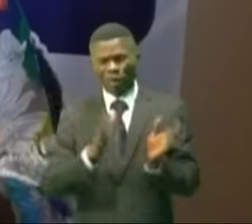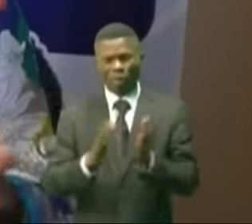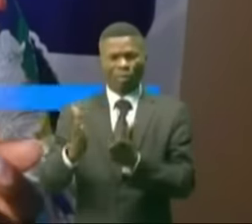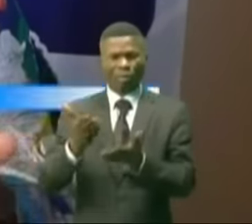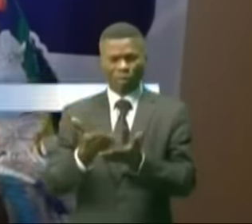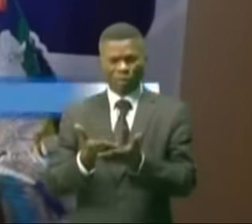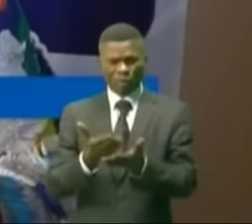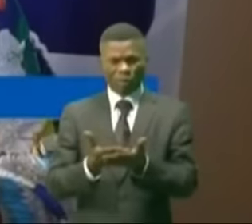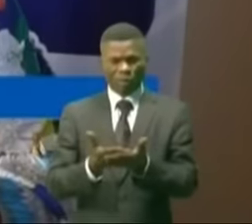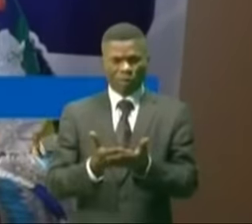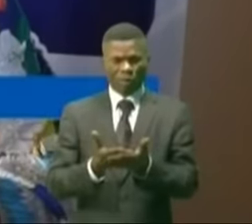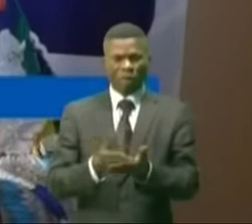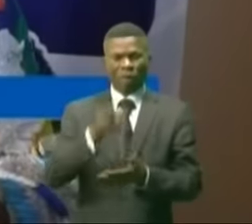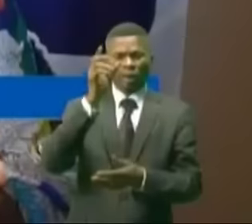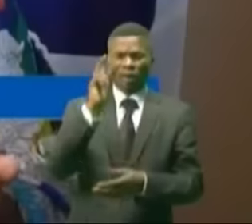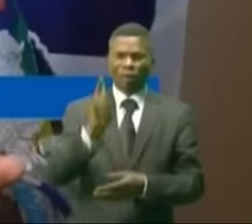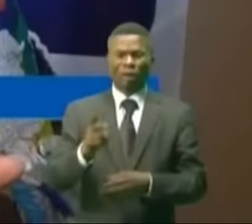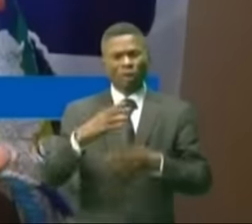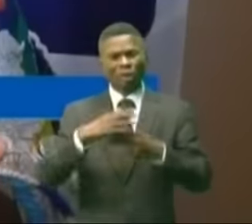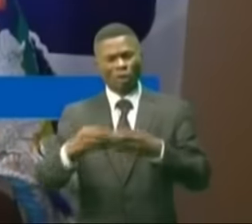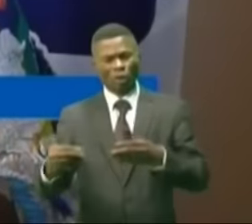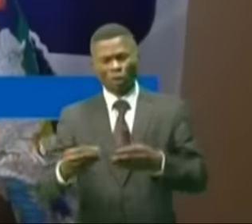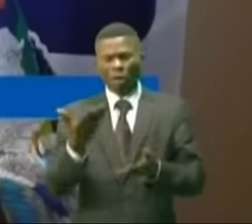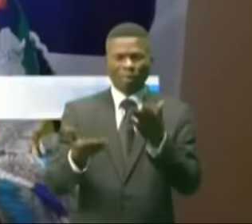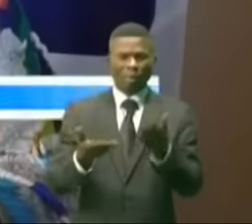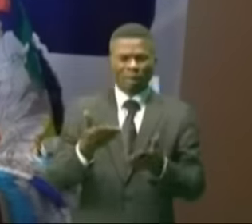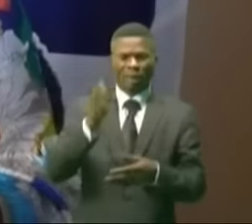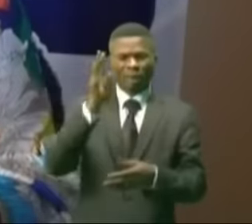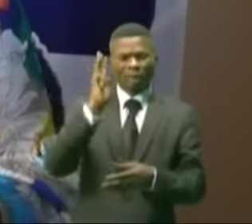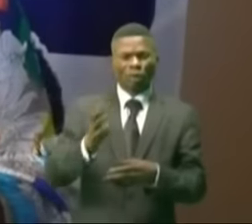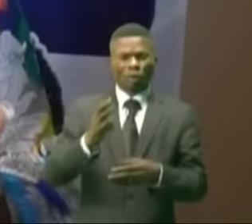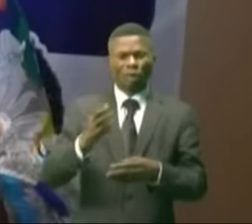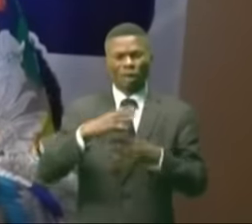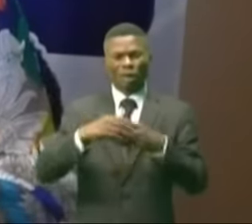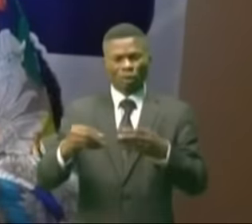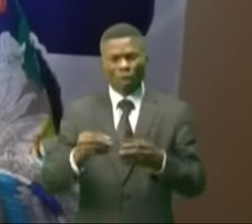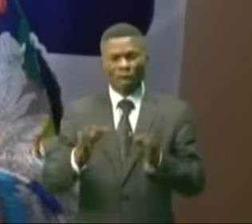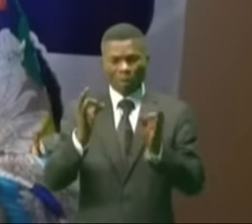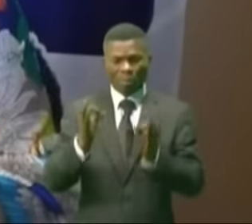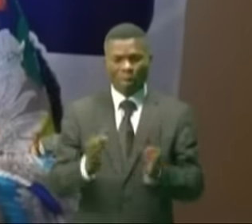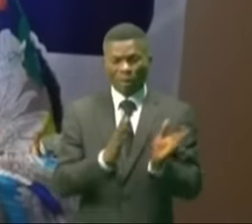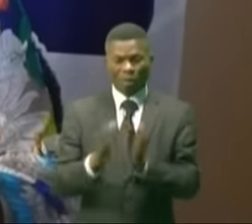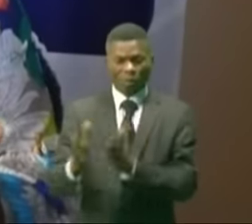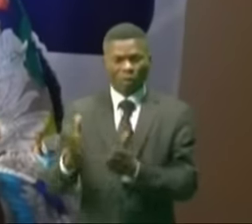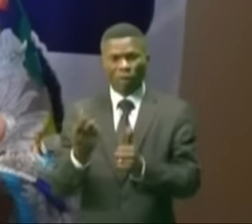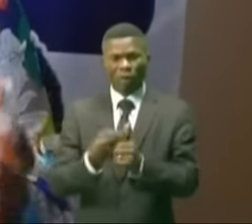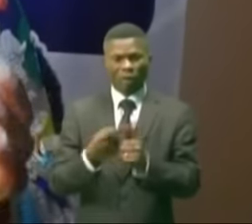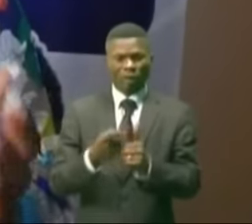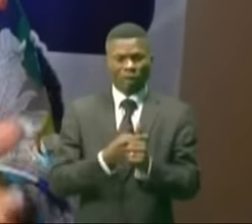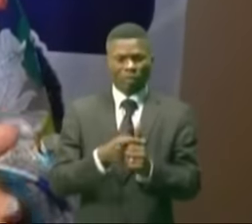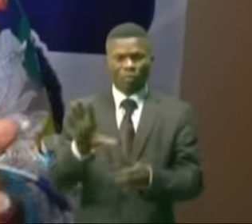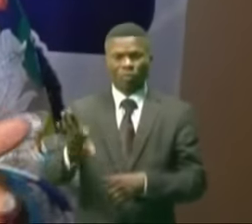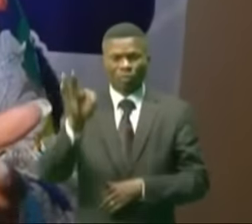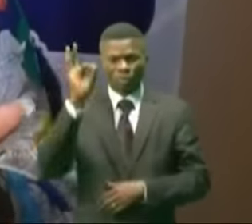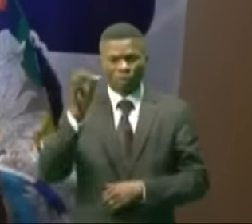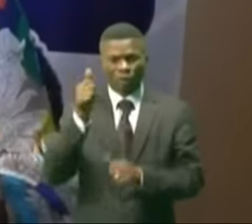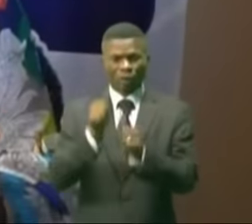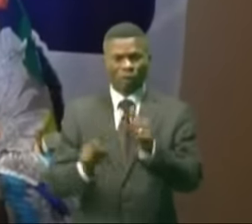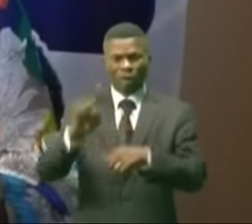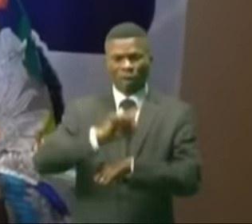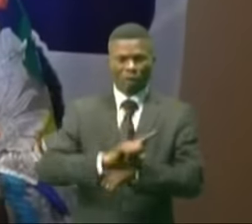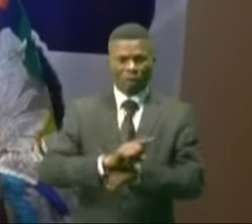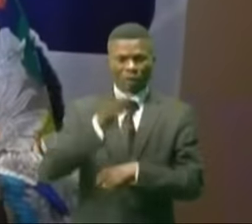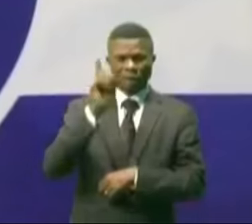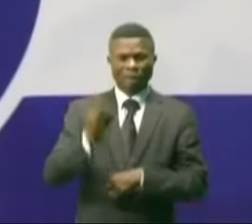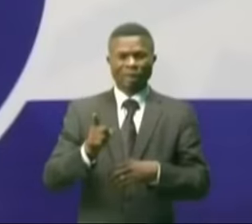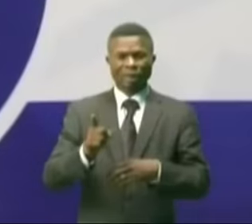gagner 100, 200 dollars, ça dépend même plus. Mais pour l'instant, nous nous basons sur notre tirage hebdomadaire qui est de 100